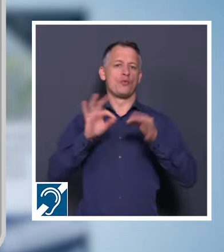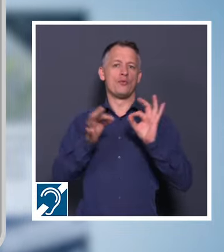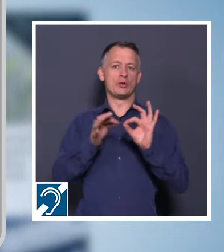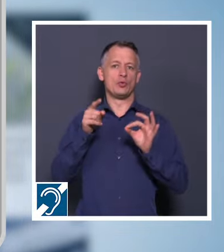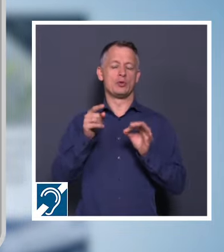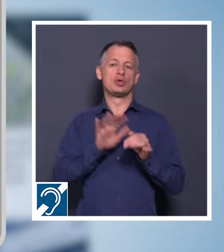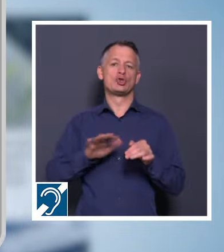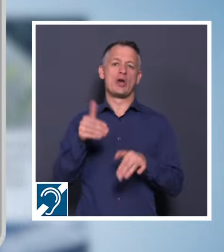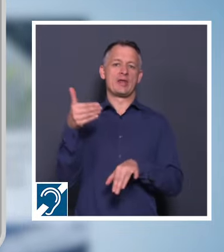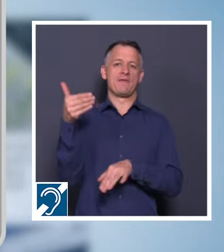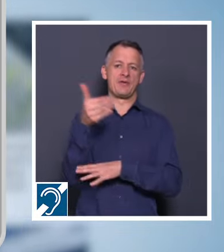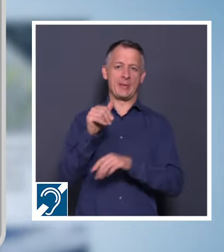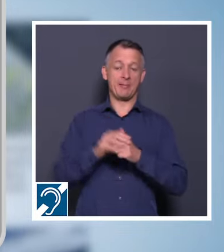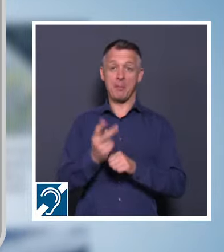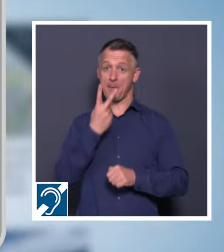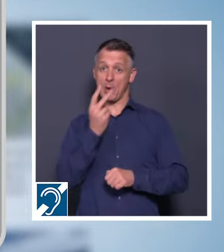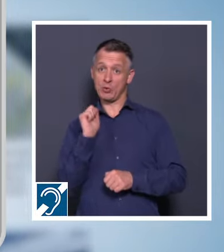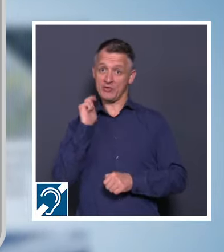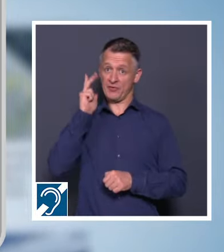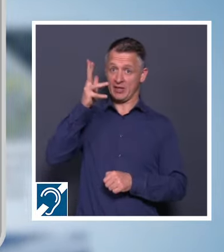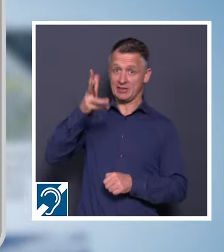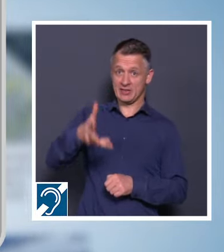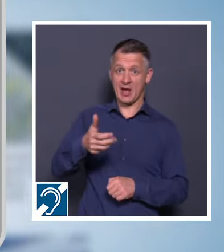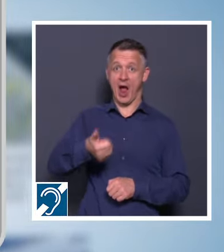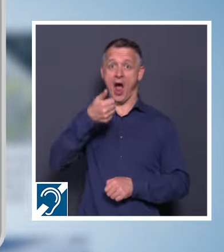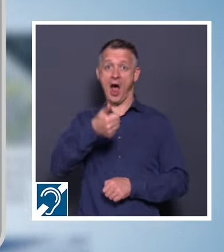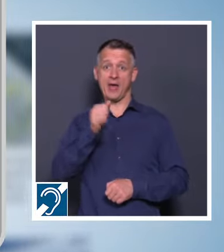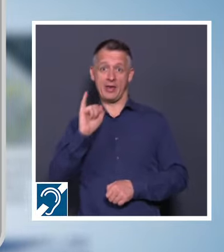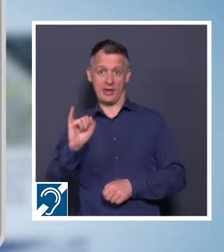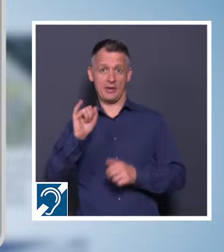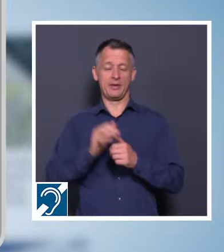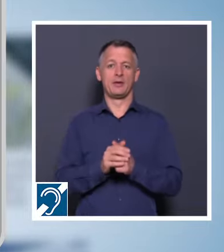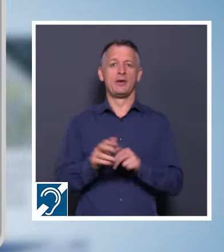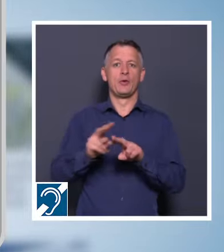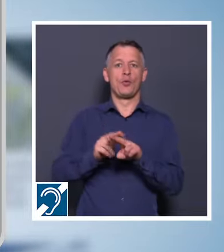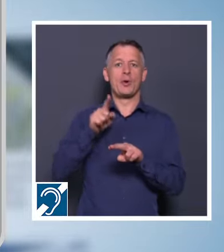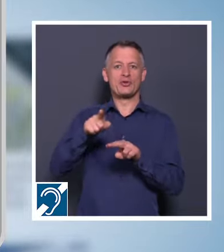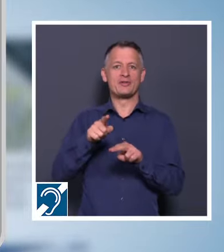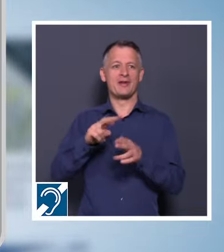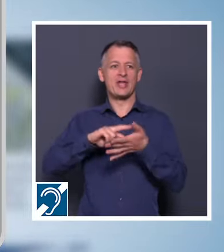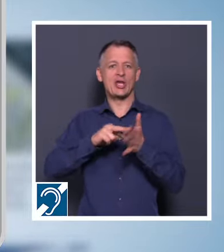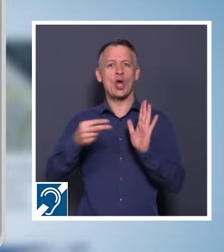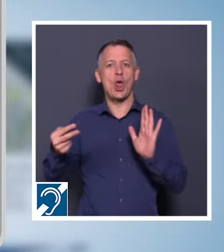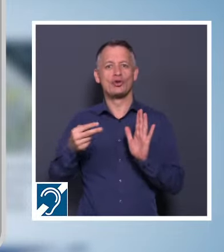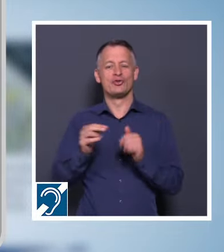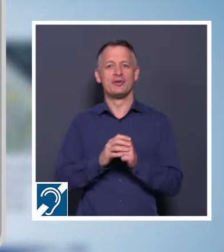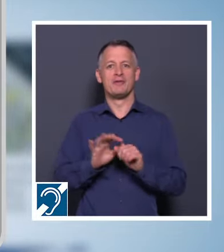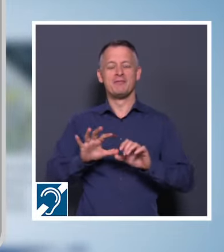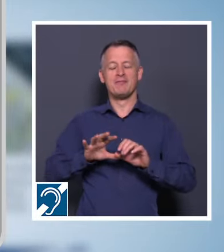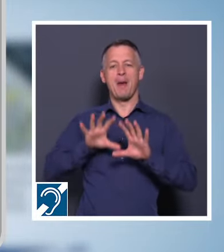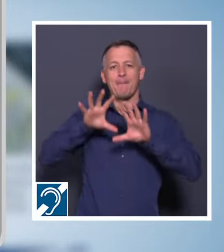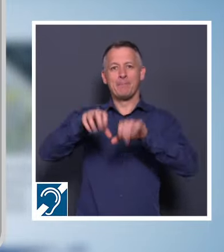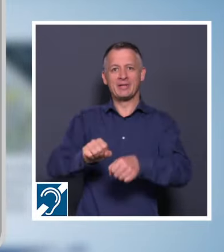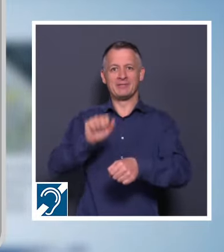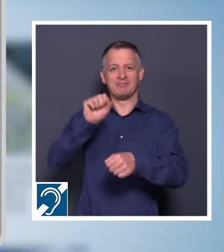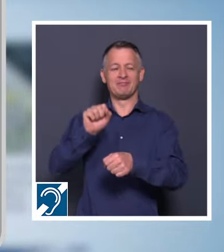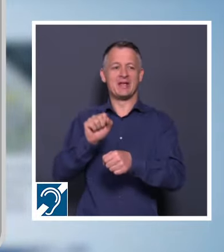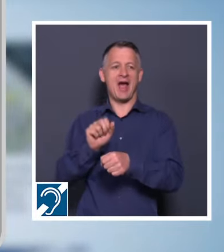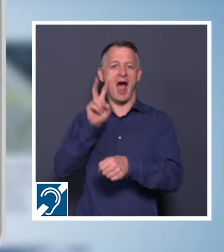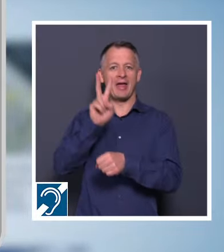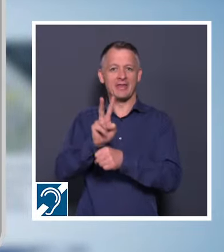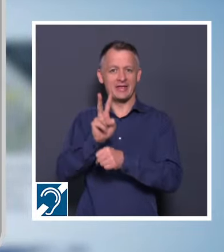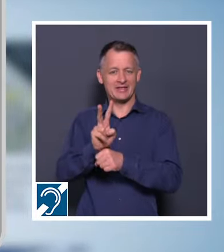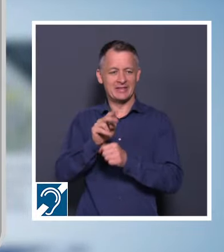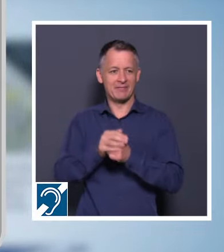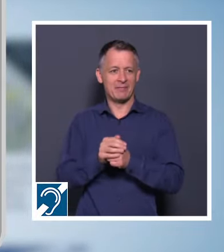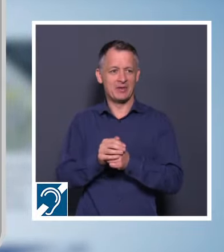corporate. Mă uit zilnic la AI și la cum această tehnologie ne-a captat atenția în ultimii ani, deși este o tehnologie veche care a